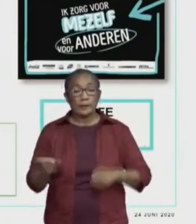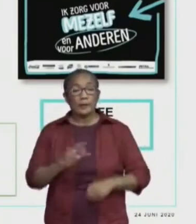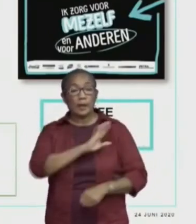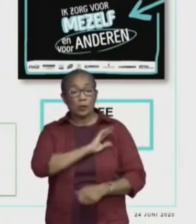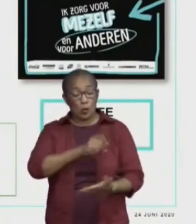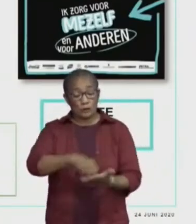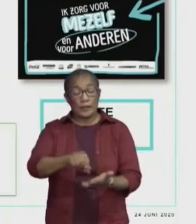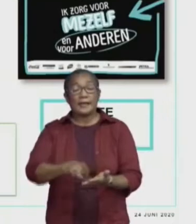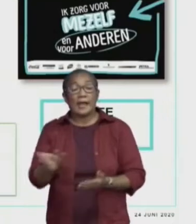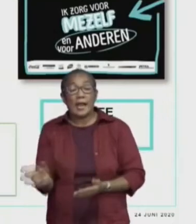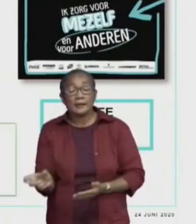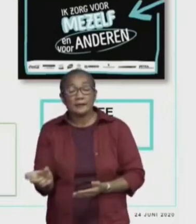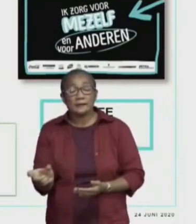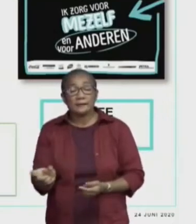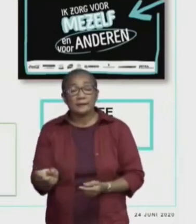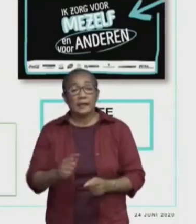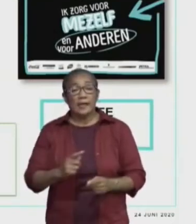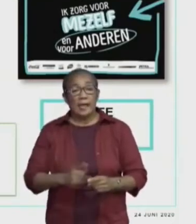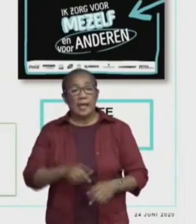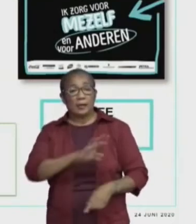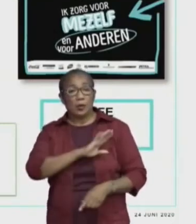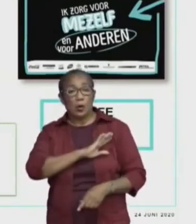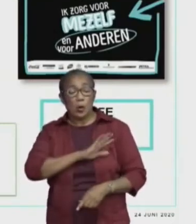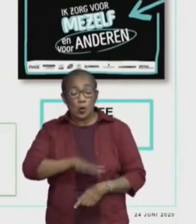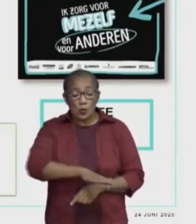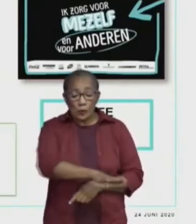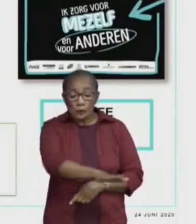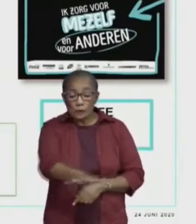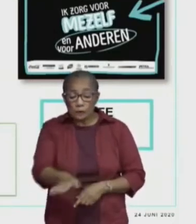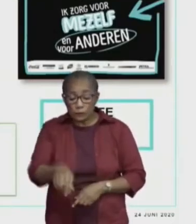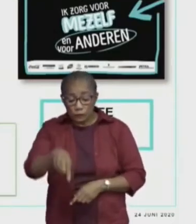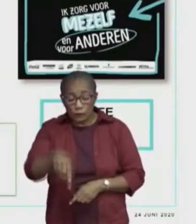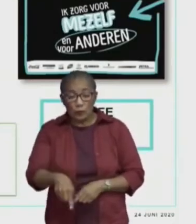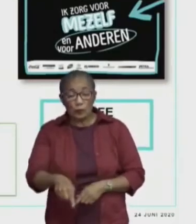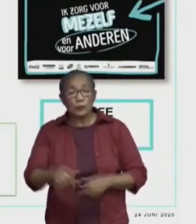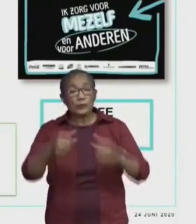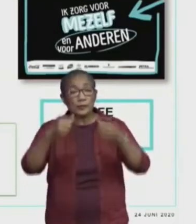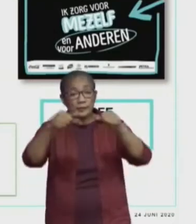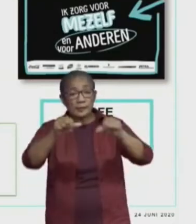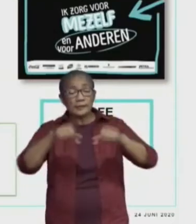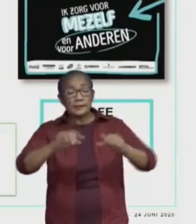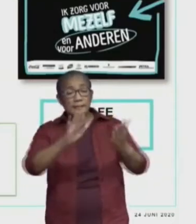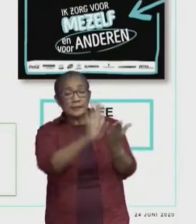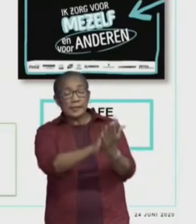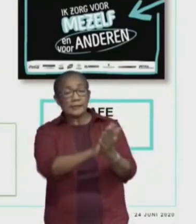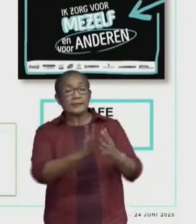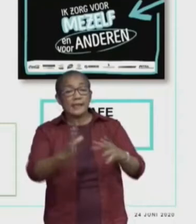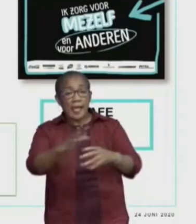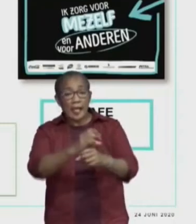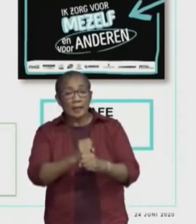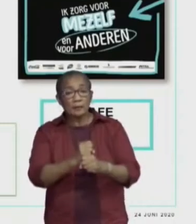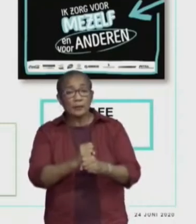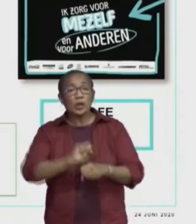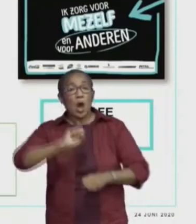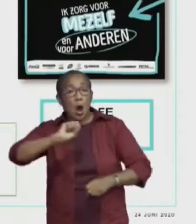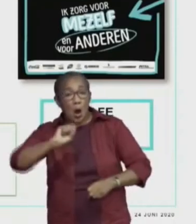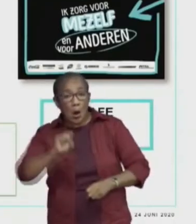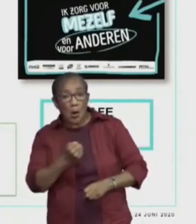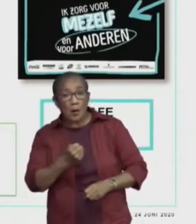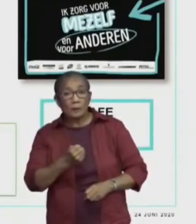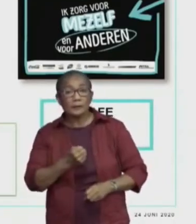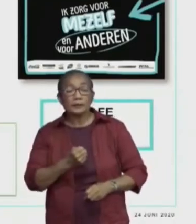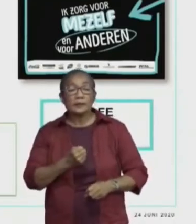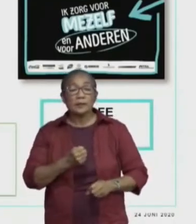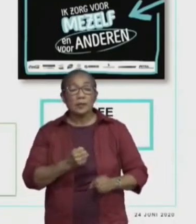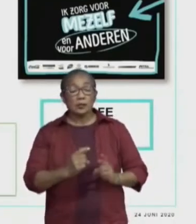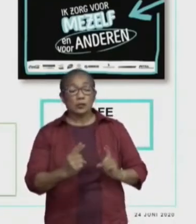klanten. En ook vloerstickers die helpen om de social distancing in